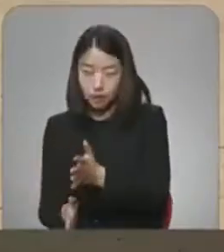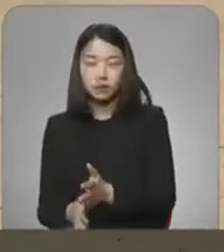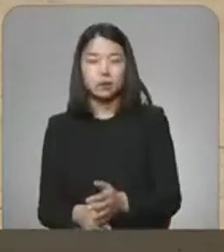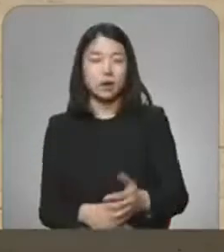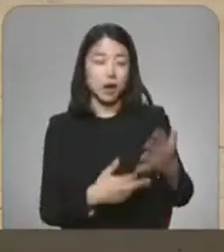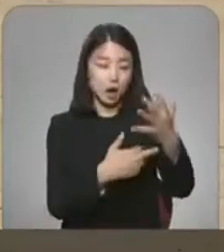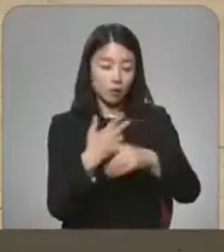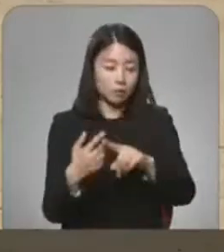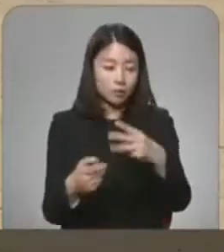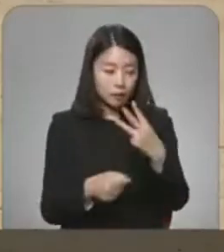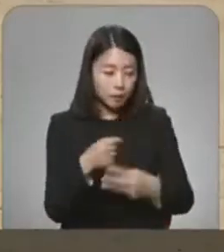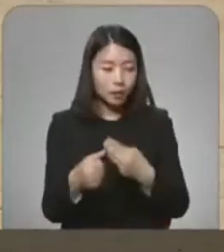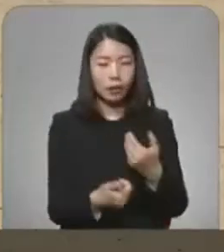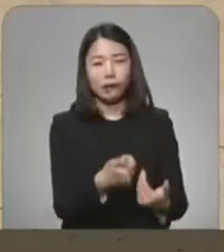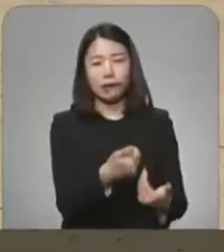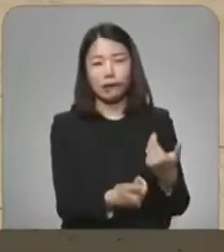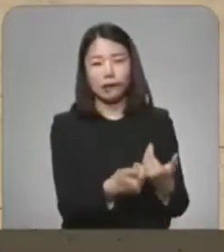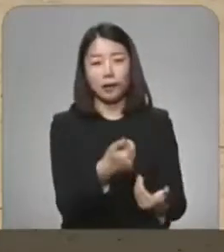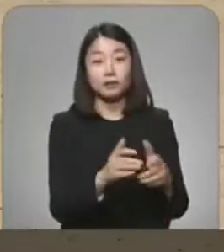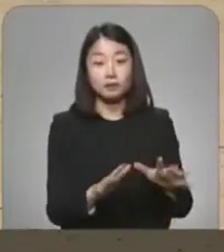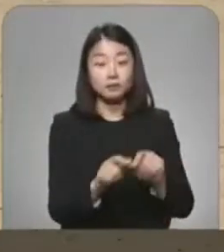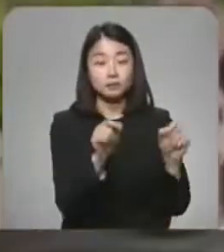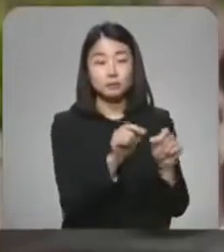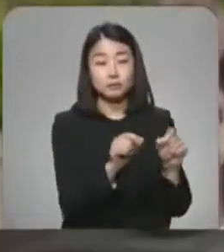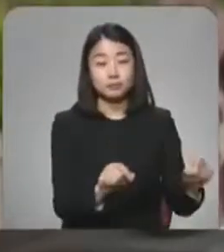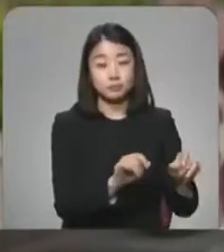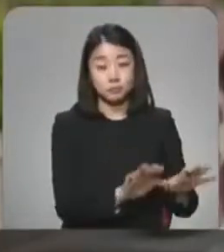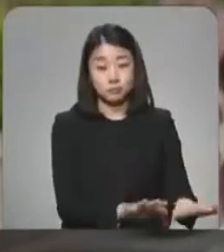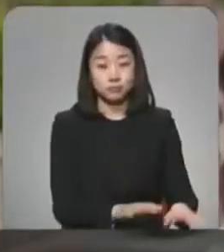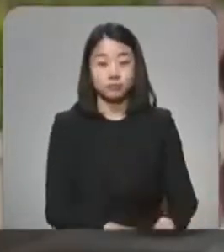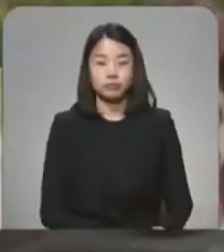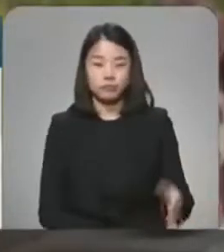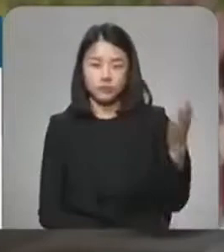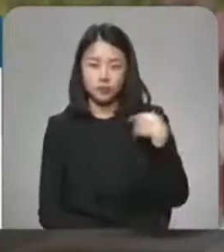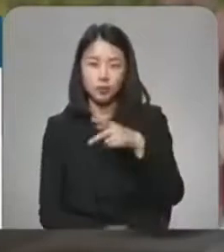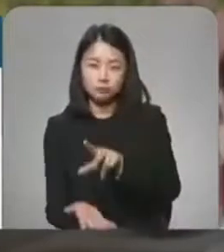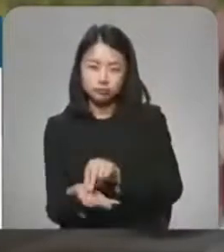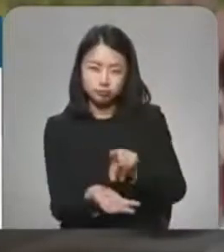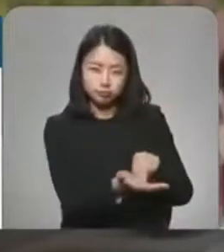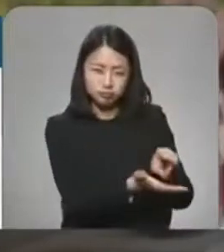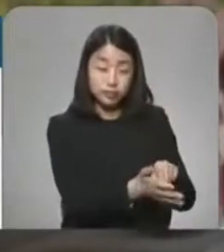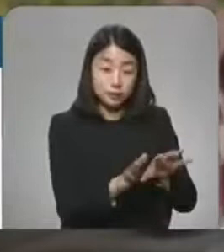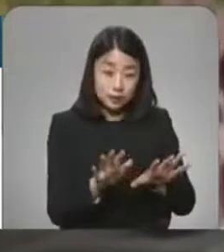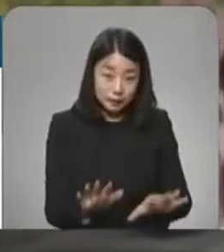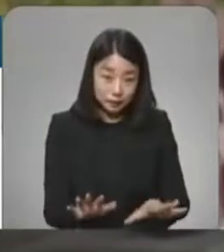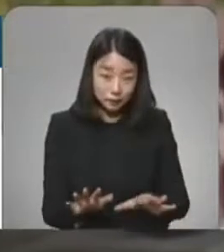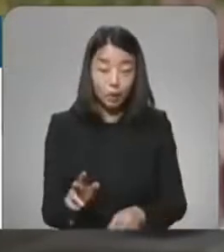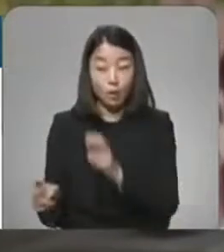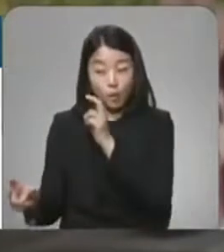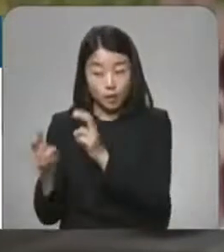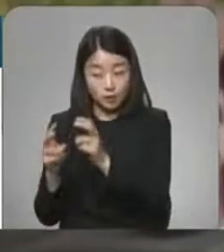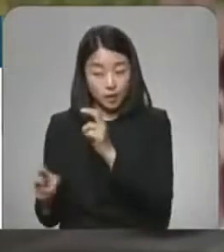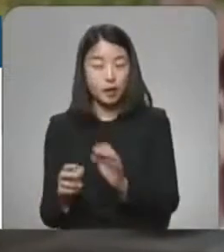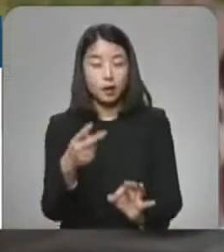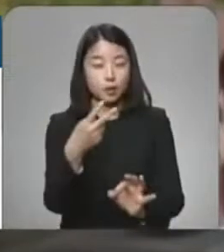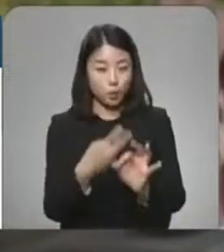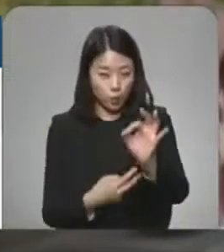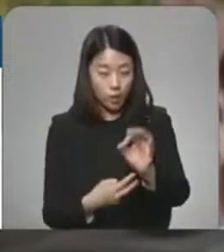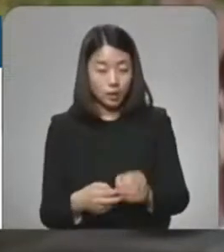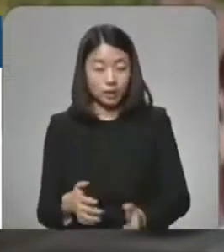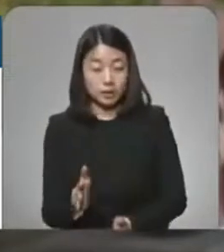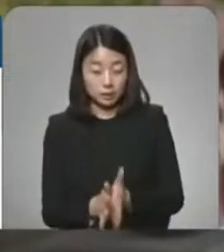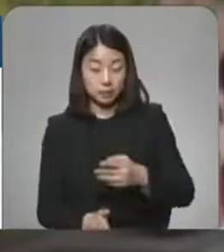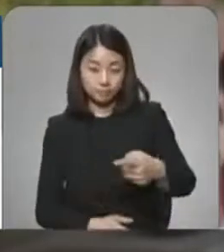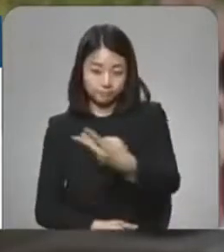갈등으로 3년 가까이 답보 상태입니다. 그동안 많은 무리가 있었기 때문에 지금이라도 기업과 동해시와 시민들이